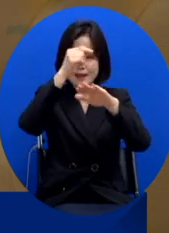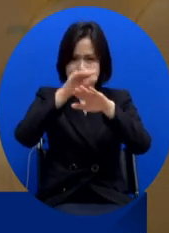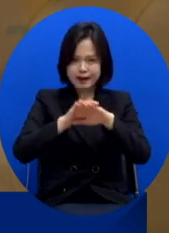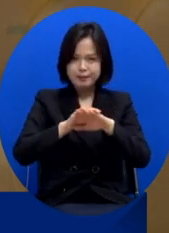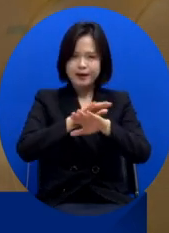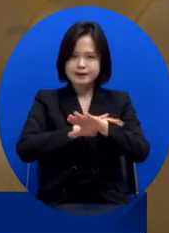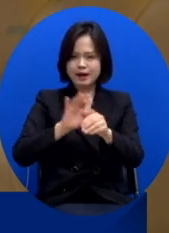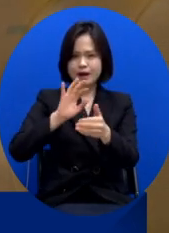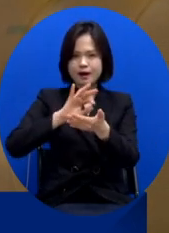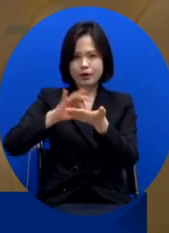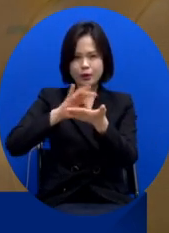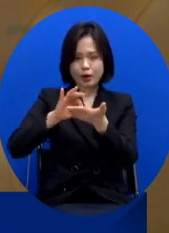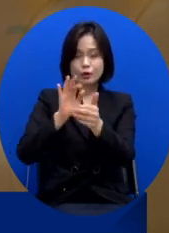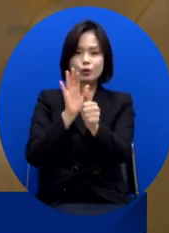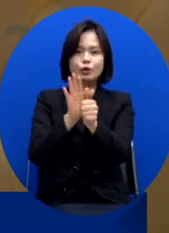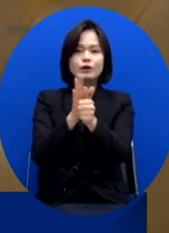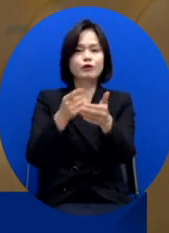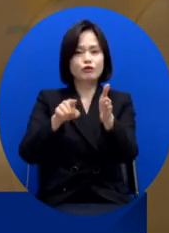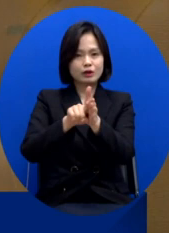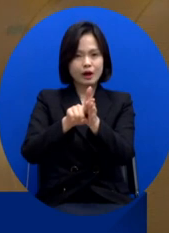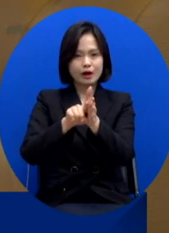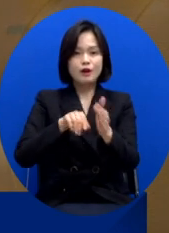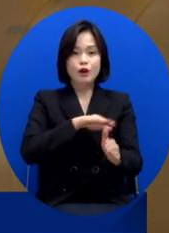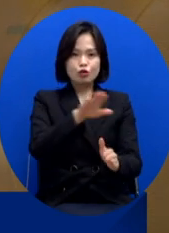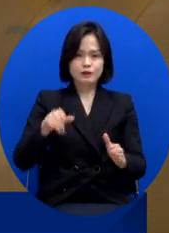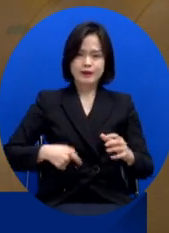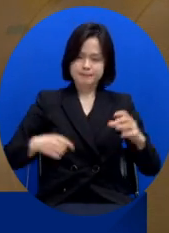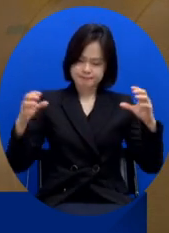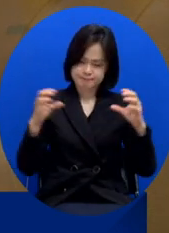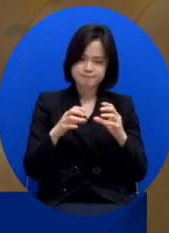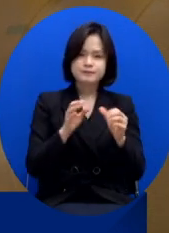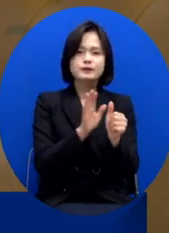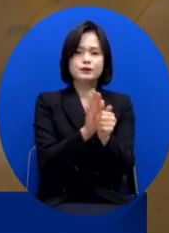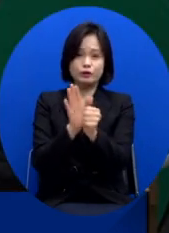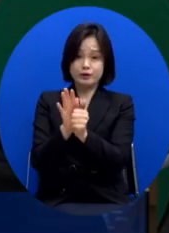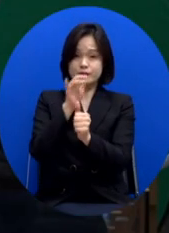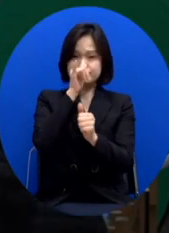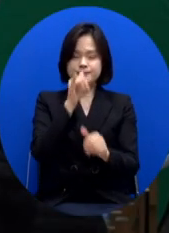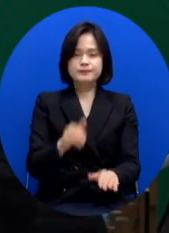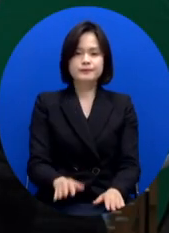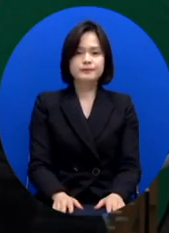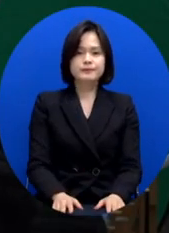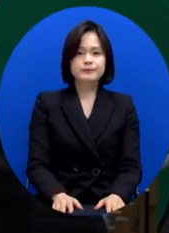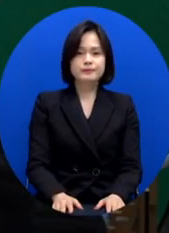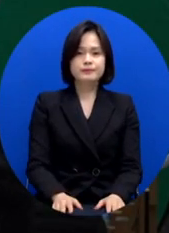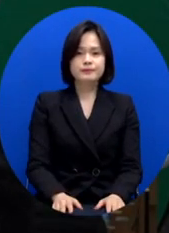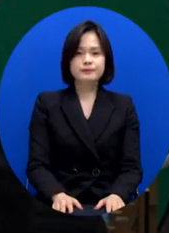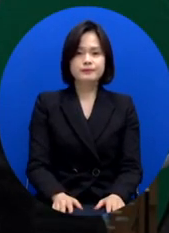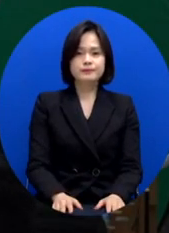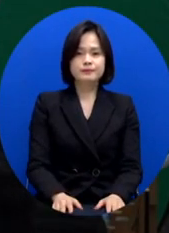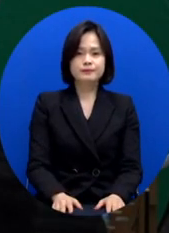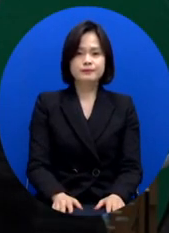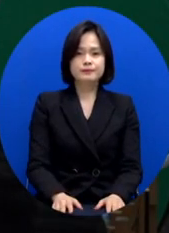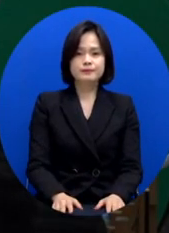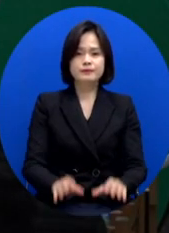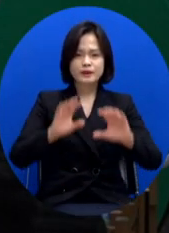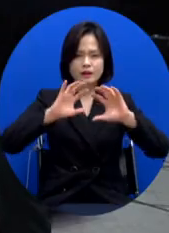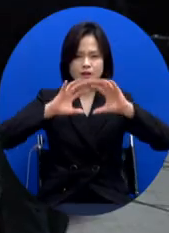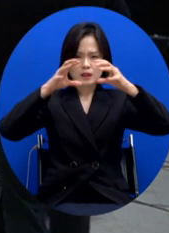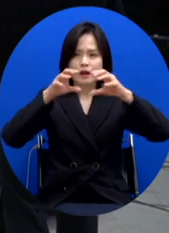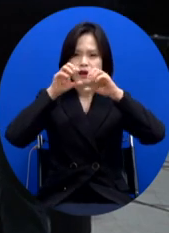우리 총회와 선교위원회가 또 영안교회가 함께 합심해서 지원하고 있습니다. 코로나19가 불러온 세계 선교의